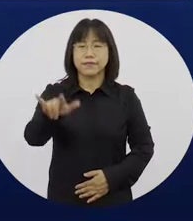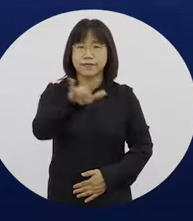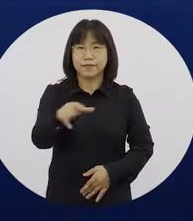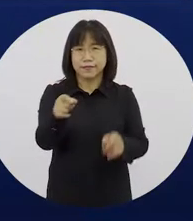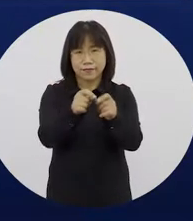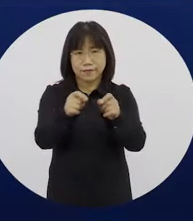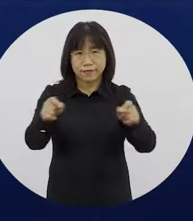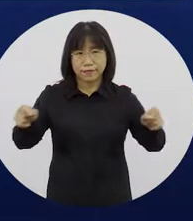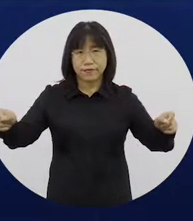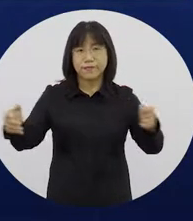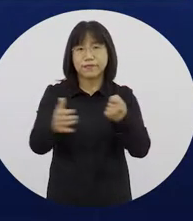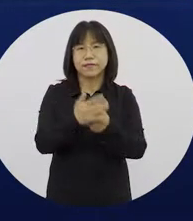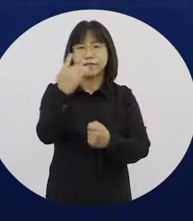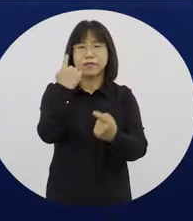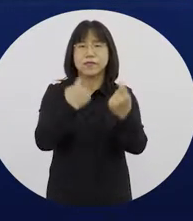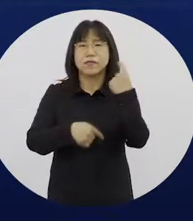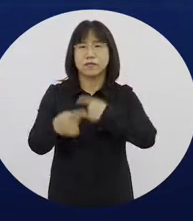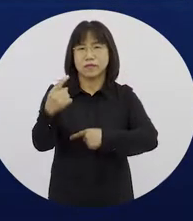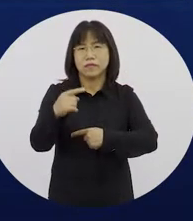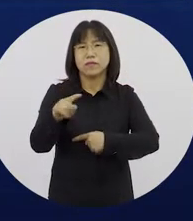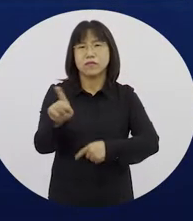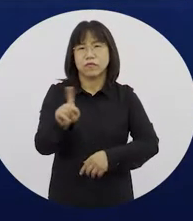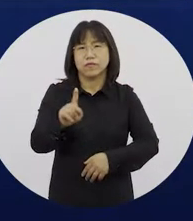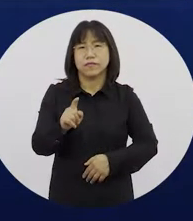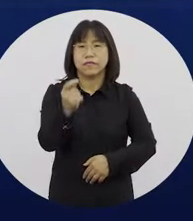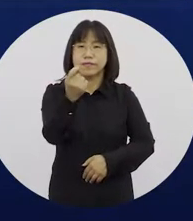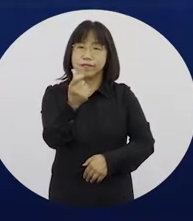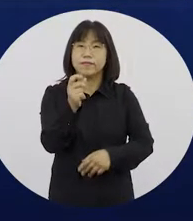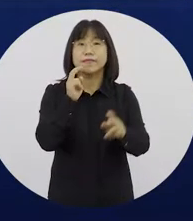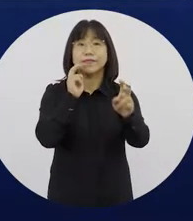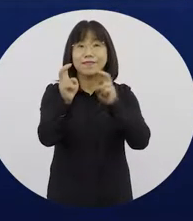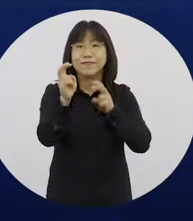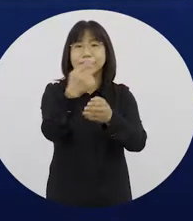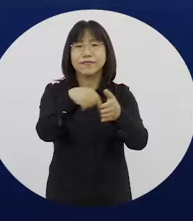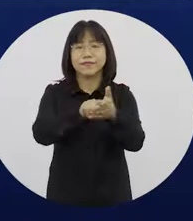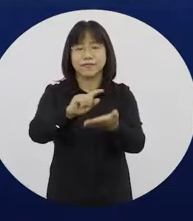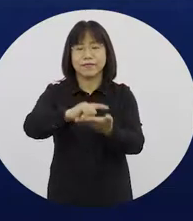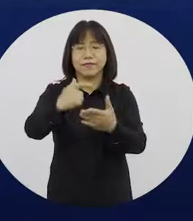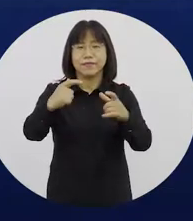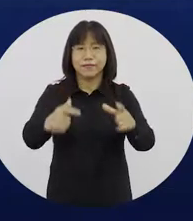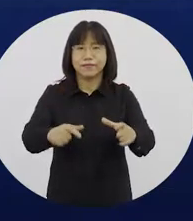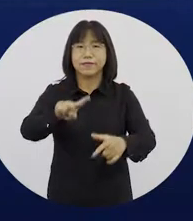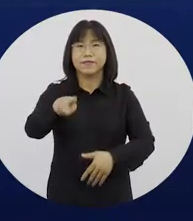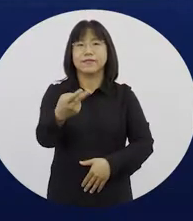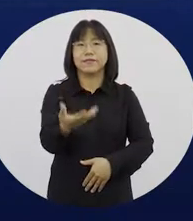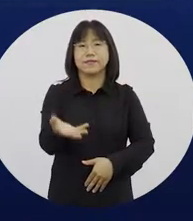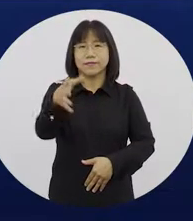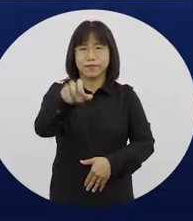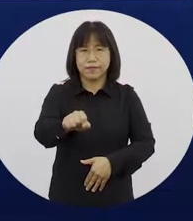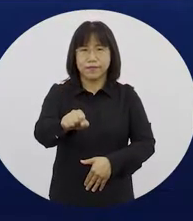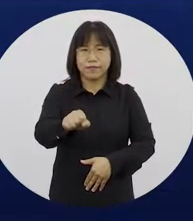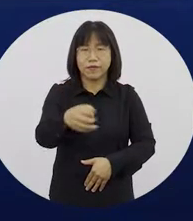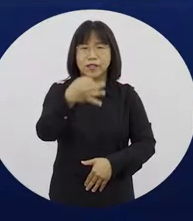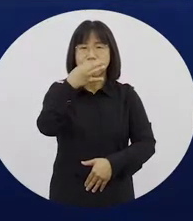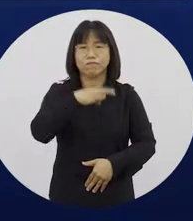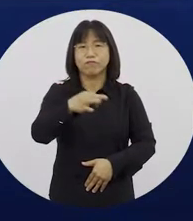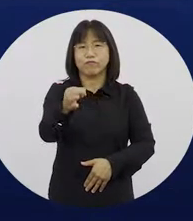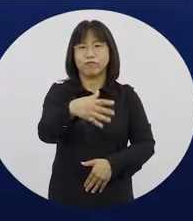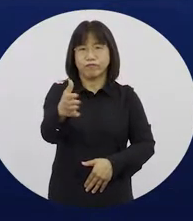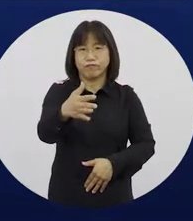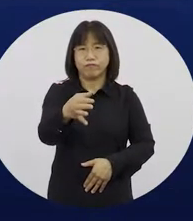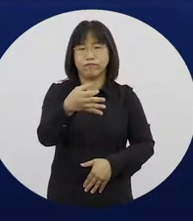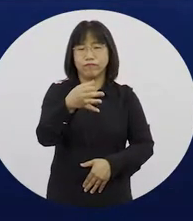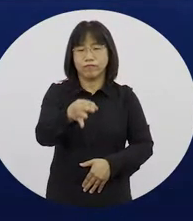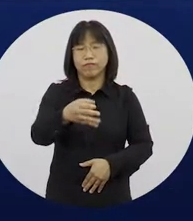코로나 이고 장기화로 피해가 극심한 소 기업과 소상공인을 위해 강서구가 200억원 규모의 무이자 융자